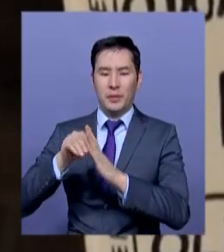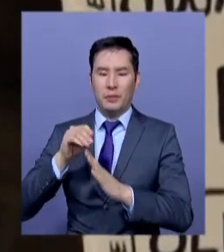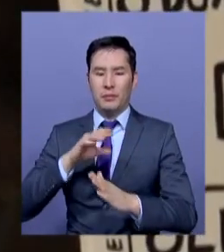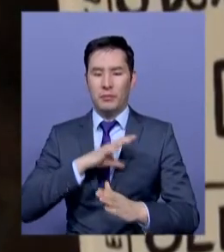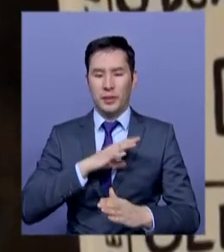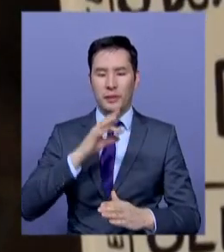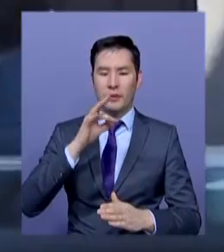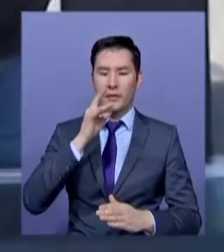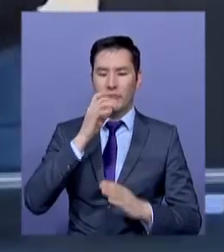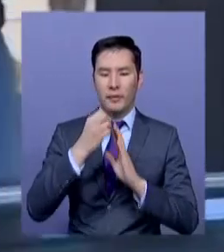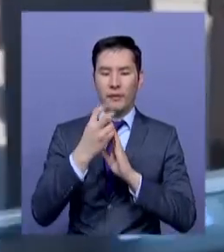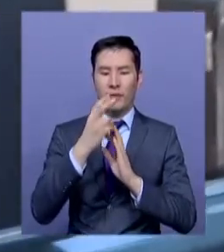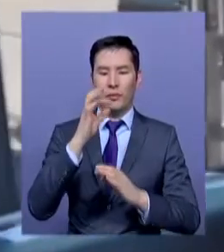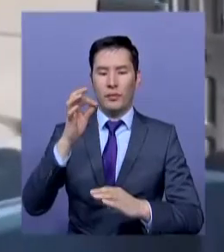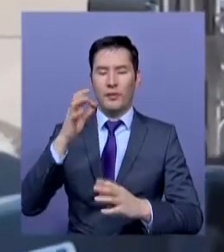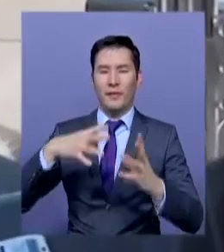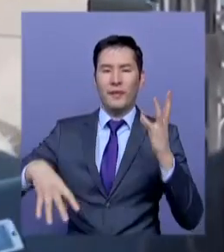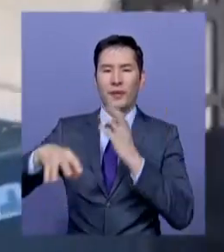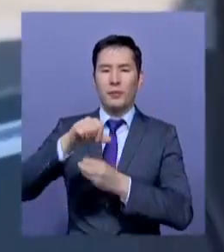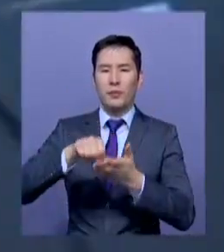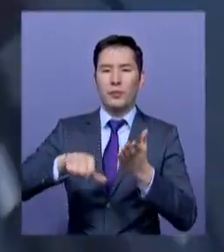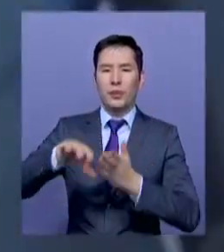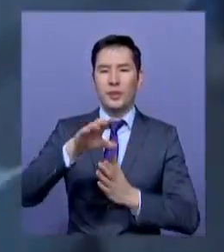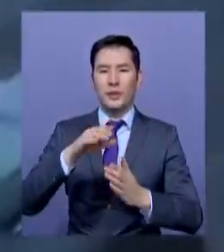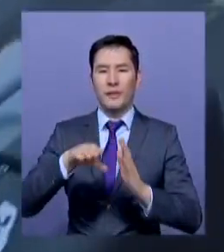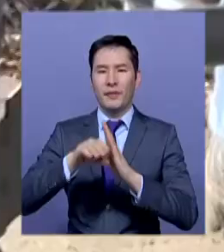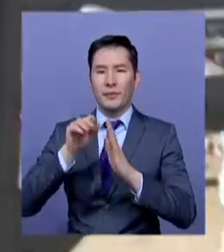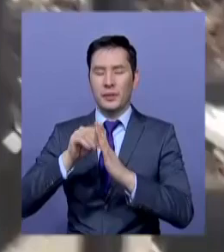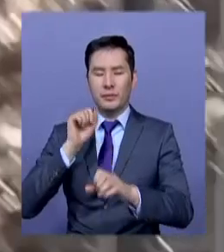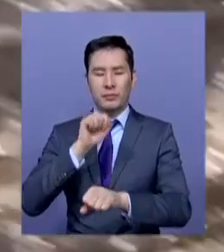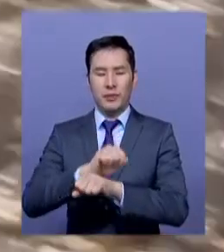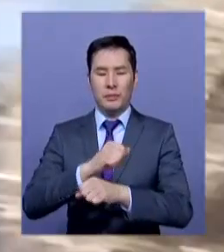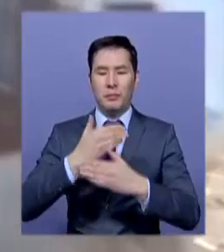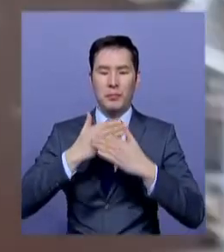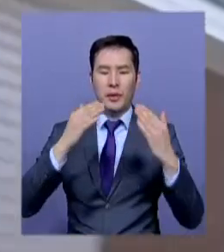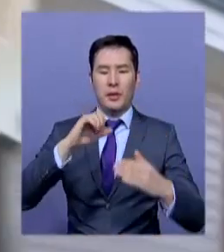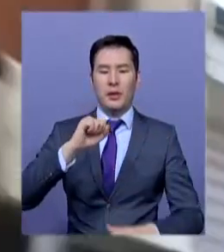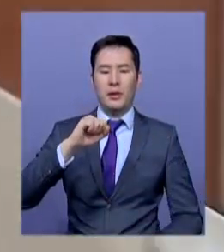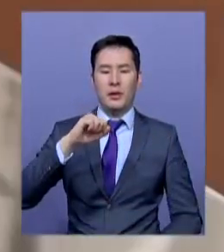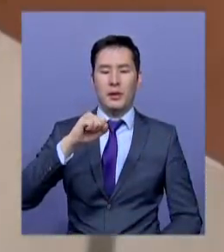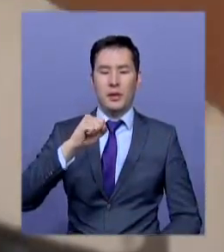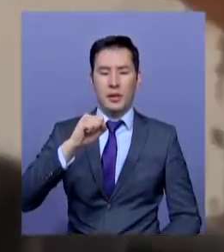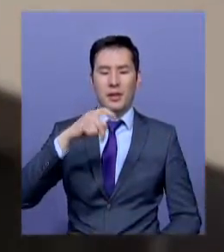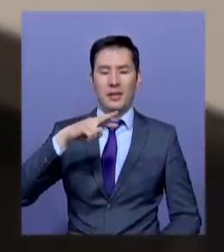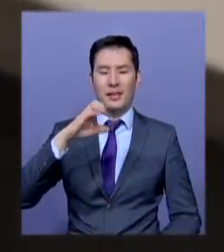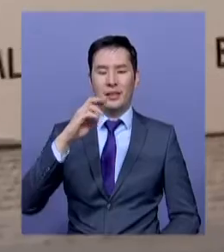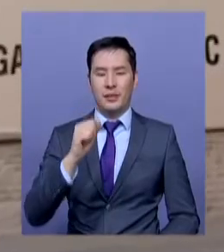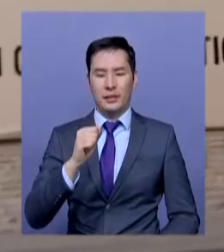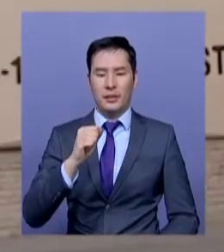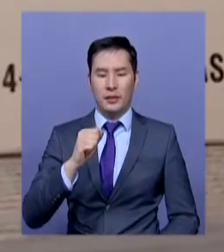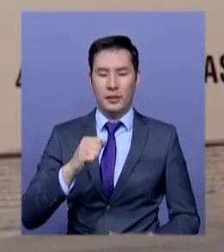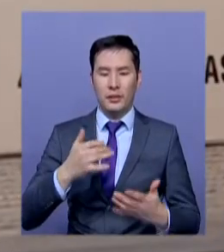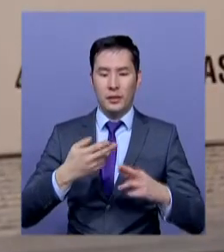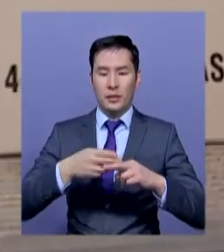сағат 12:00-де барлық сайлау учаскелері жабылды. Ең соңғы болып Аляска штаты дауыс берген. Associated Press